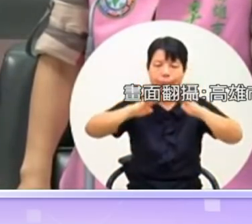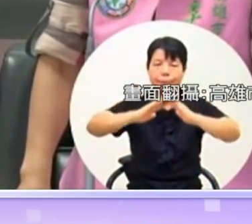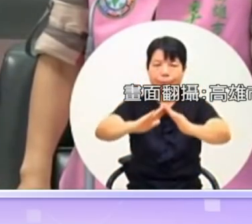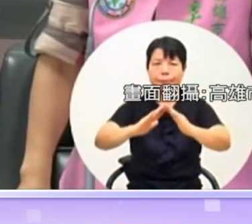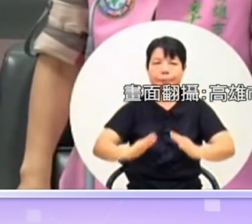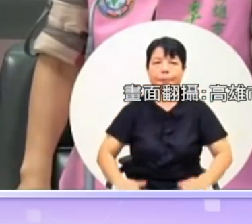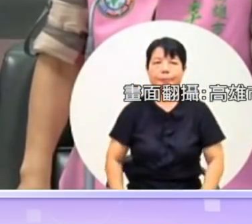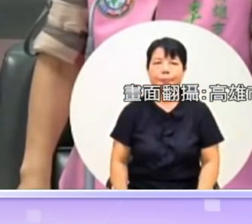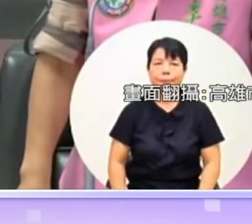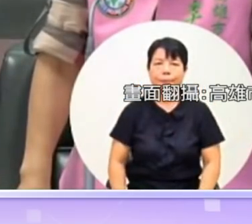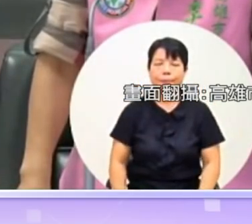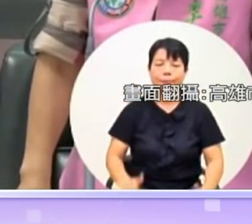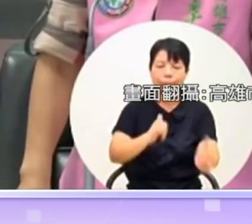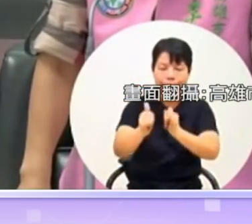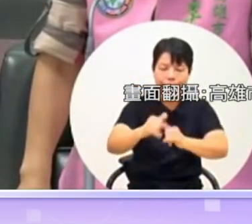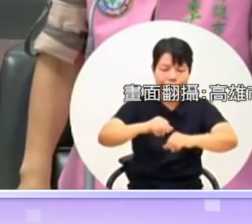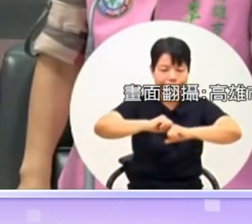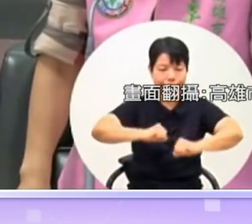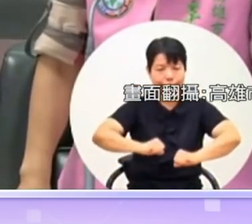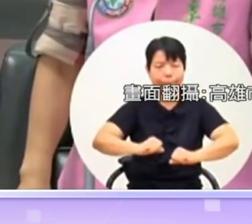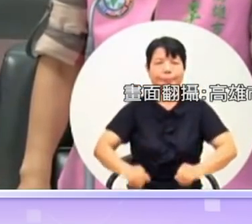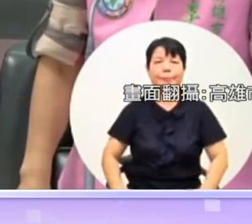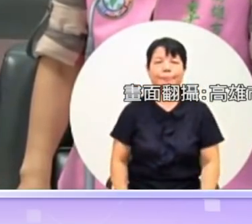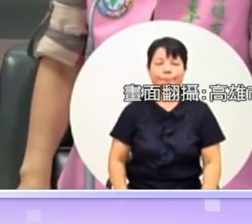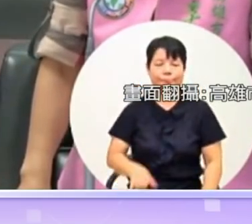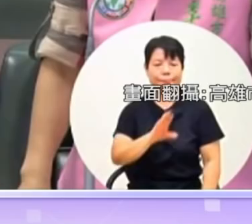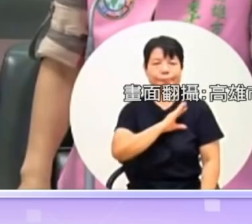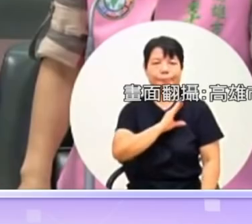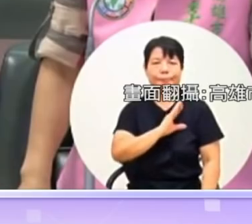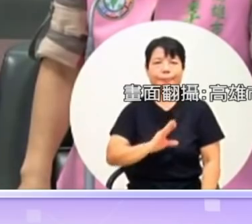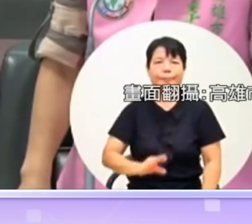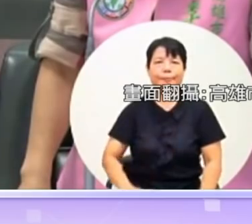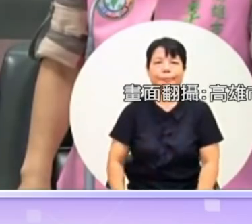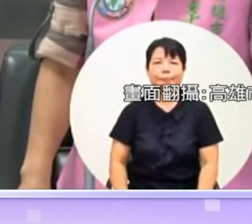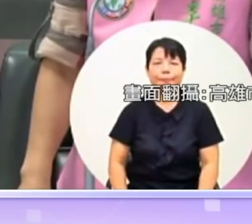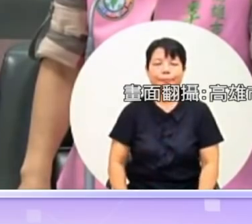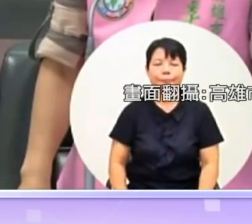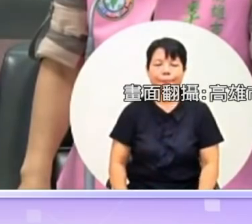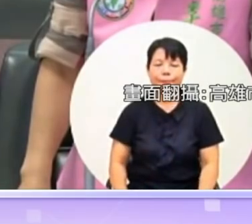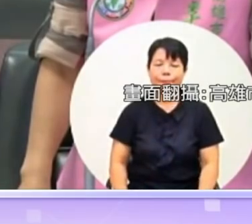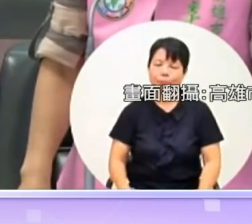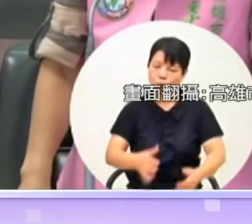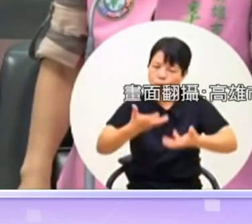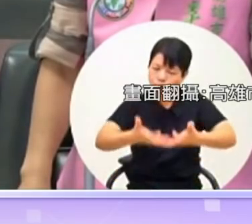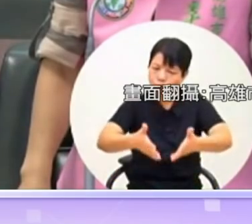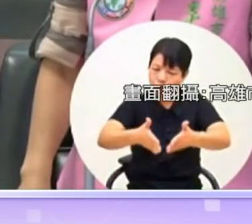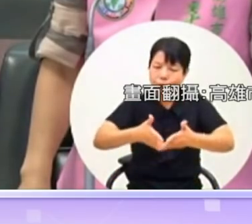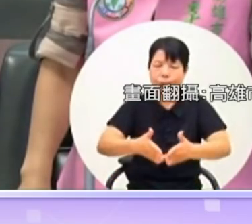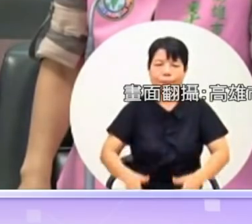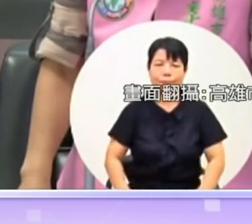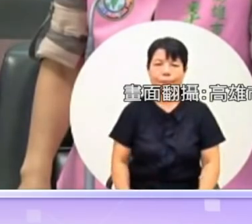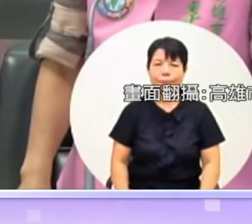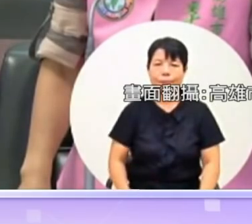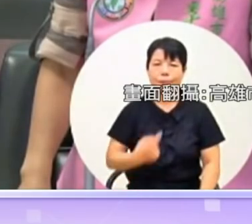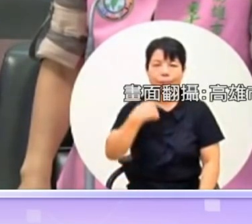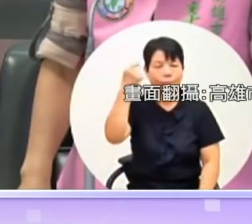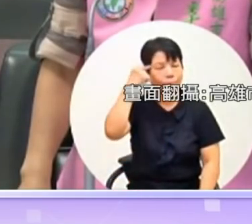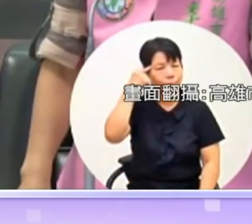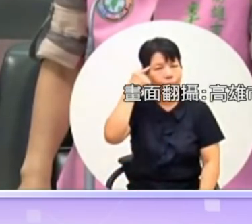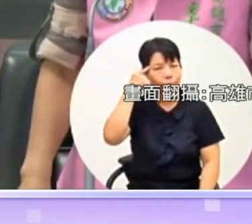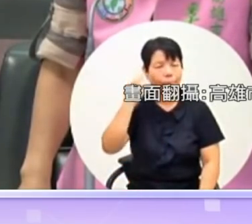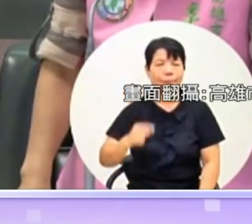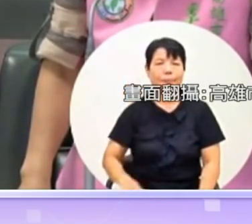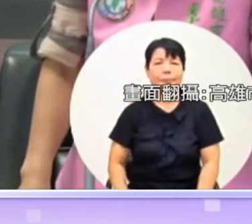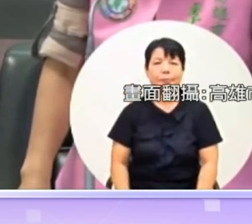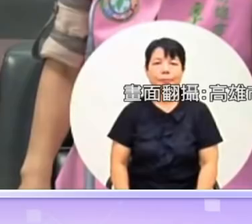菊来做回答。那甚至呢，就算真的质询了，他们也不问陈菊，就是直接请这些官员们来答复就好了。所以你看看这个态度